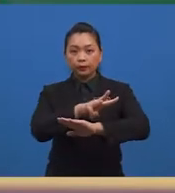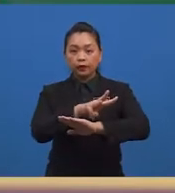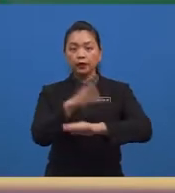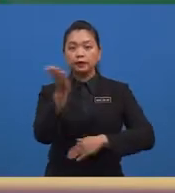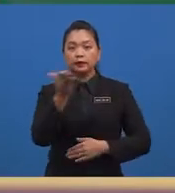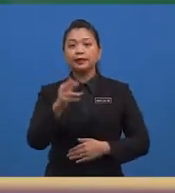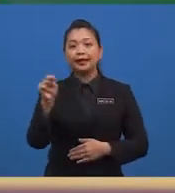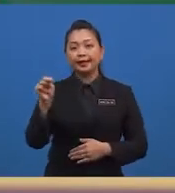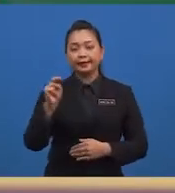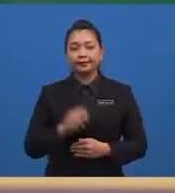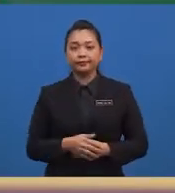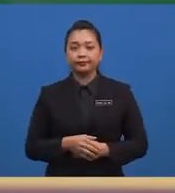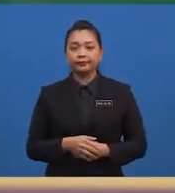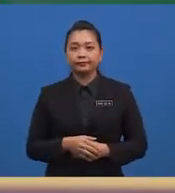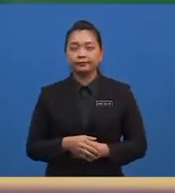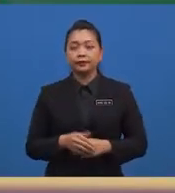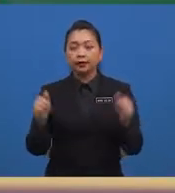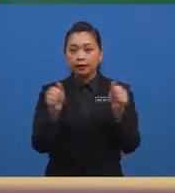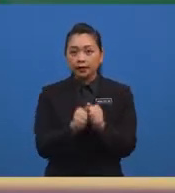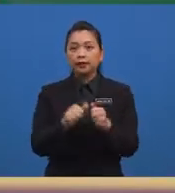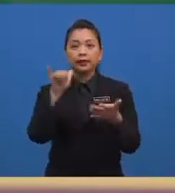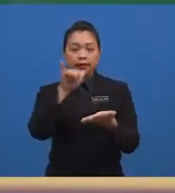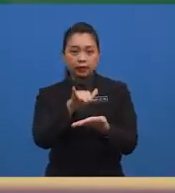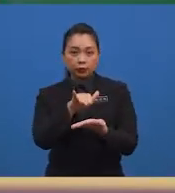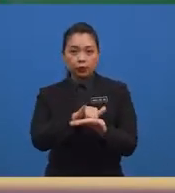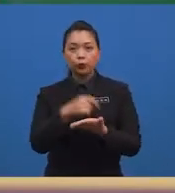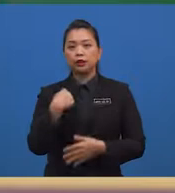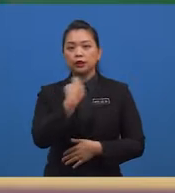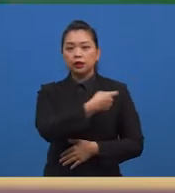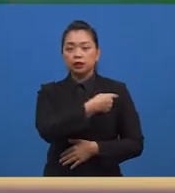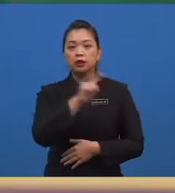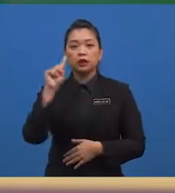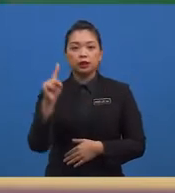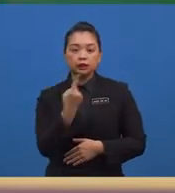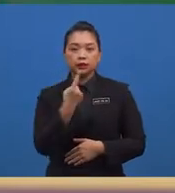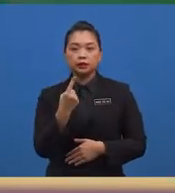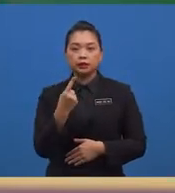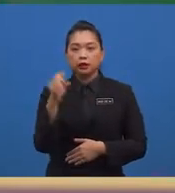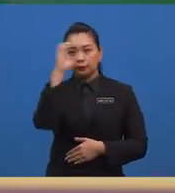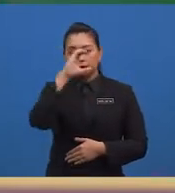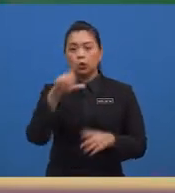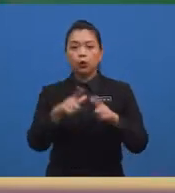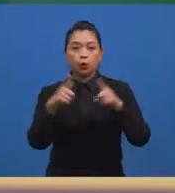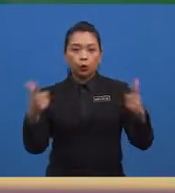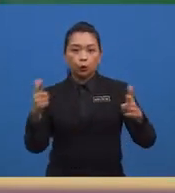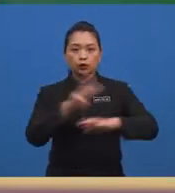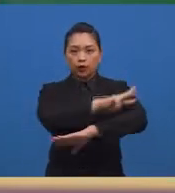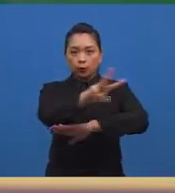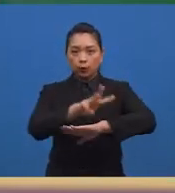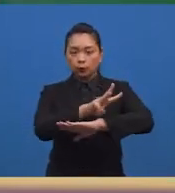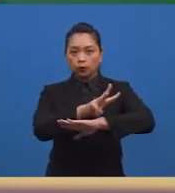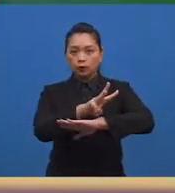bagi rajah N. Dengan itu, kita hanya perlu mencari luas kawasan